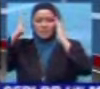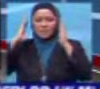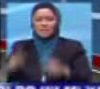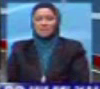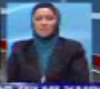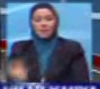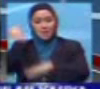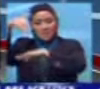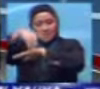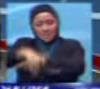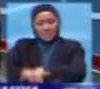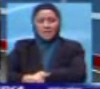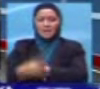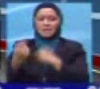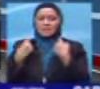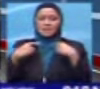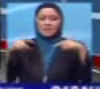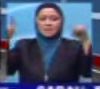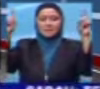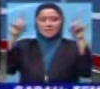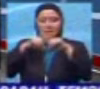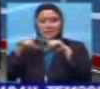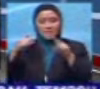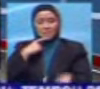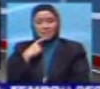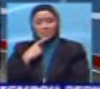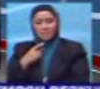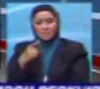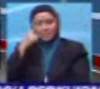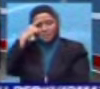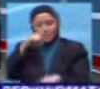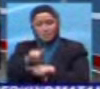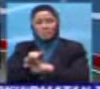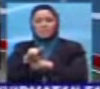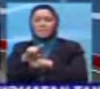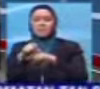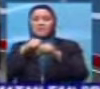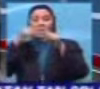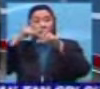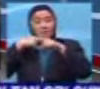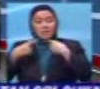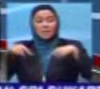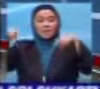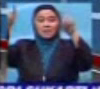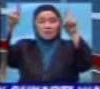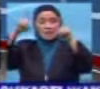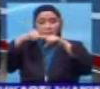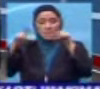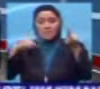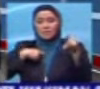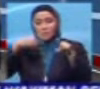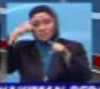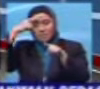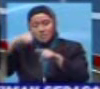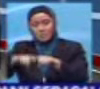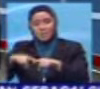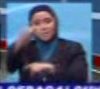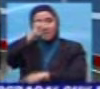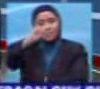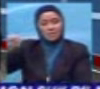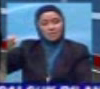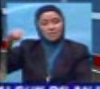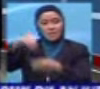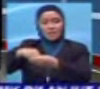peninju profesional negara Muhammad Farkan Harun setelah berjaya memenangi tali pinggang WBC Asia kategori Light Heavyweight dalam kejohanan